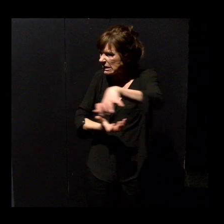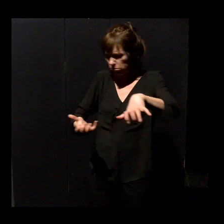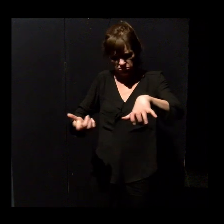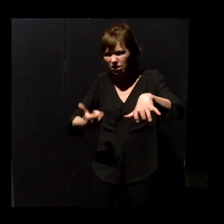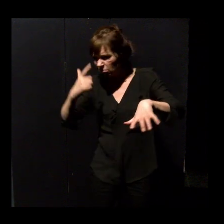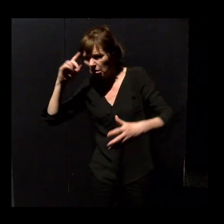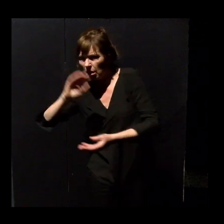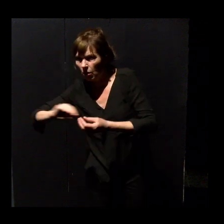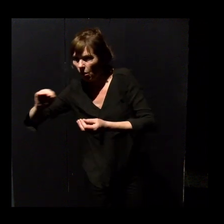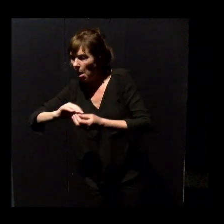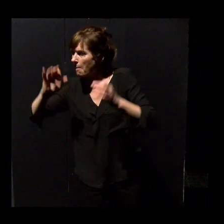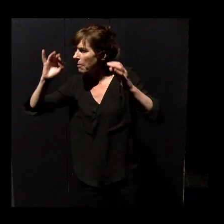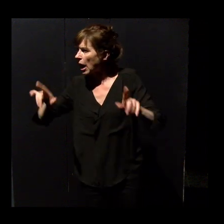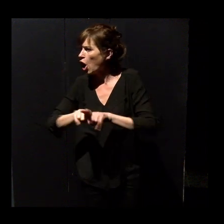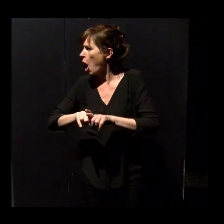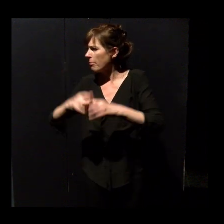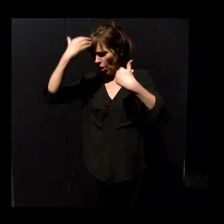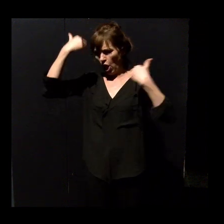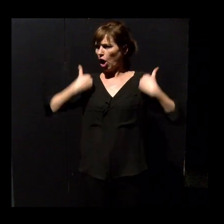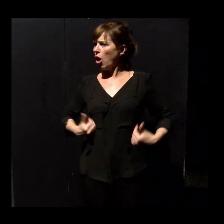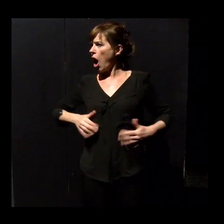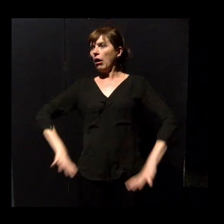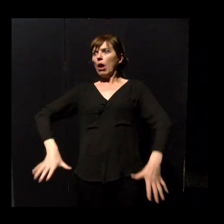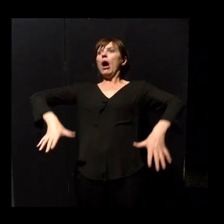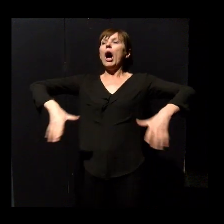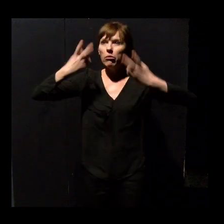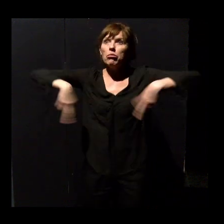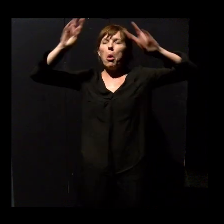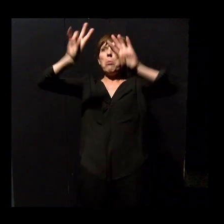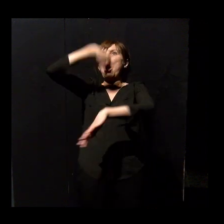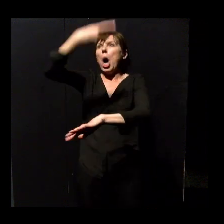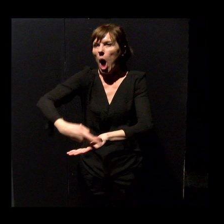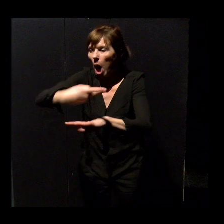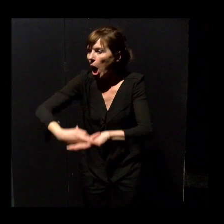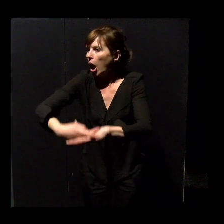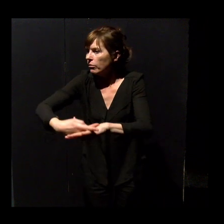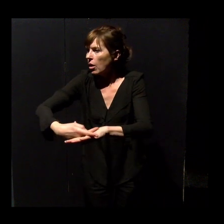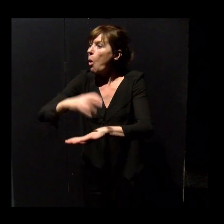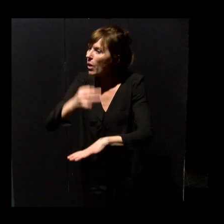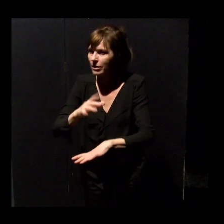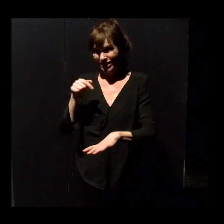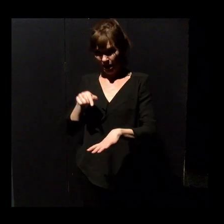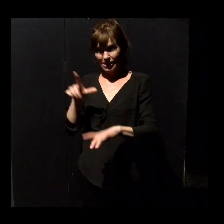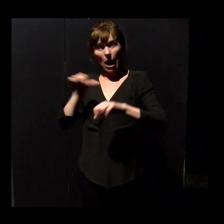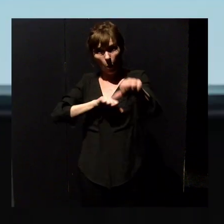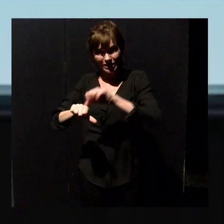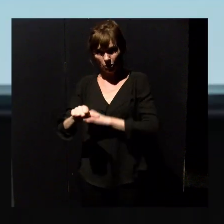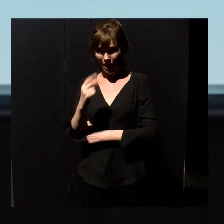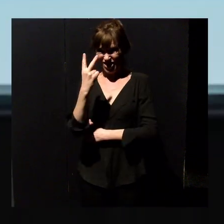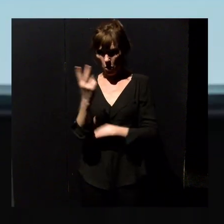généralisée avec des convulsions, le patient qui tombe. Oui, mais ça, c'est quand les deux hémisphères sont mis en jeu en même